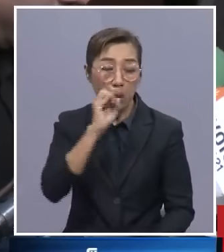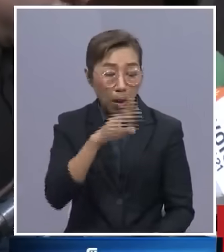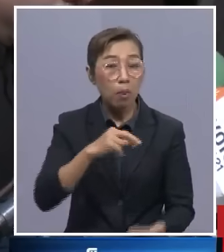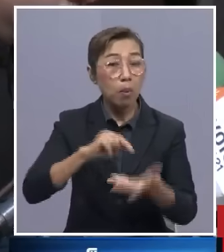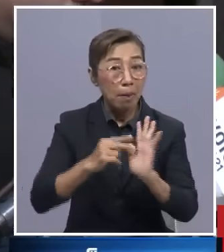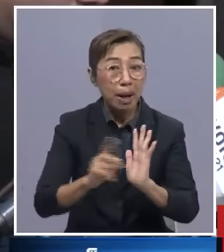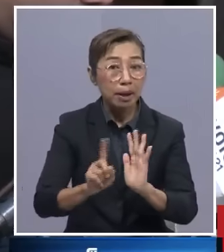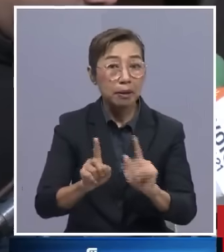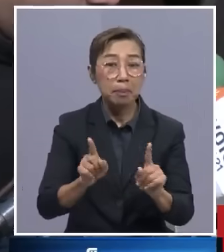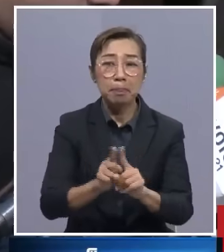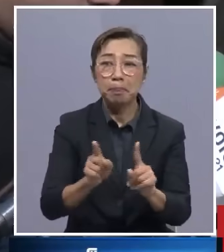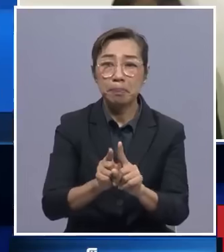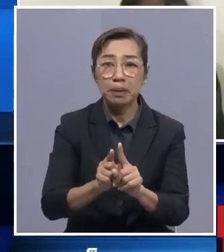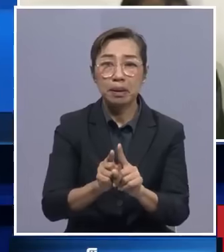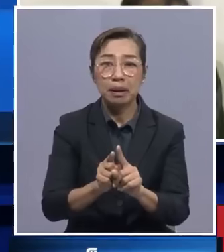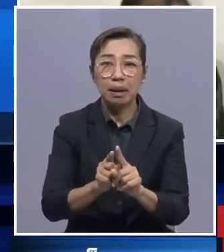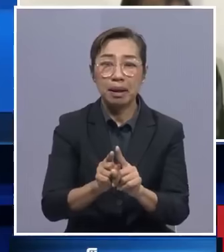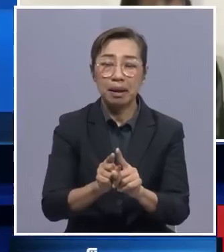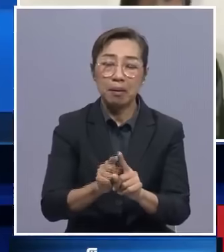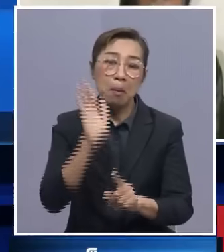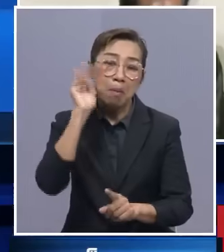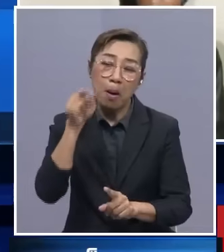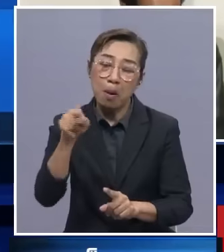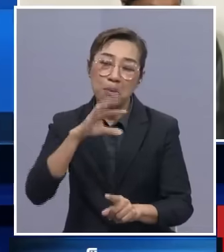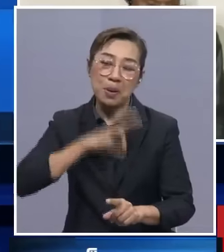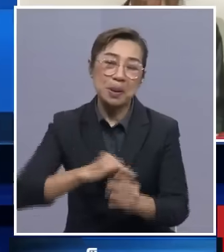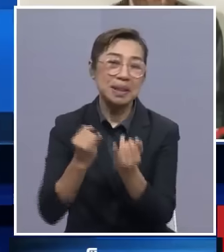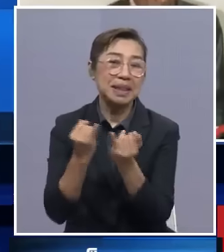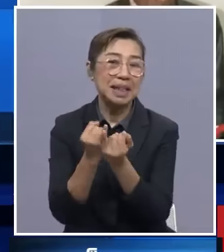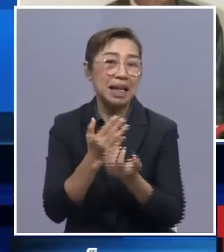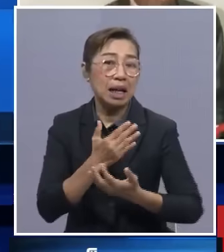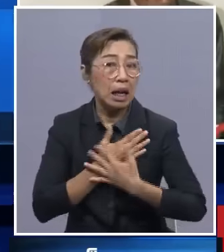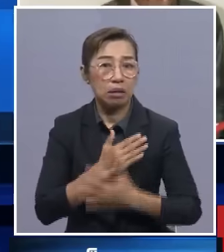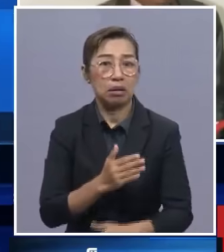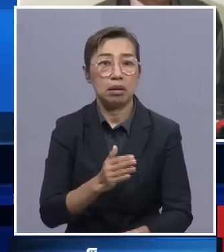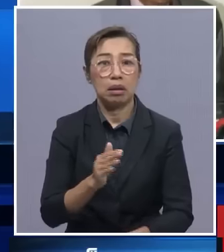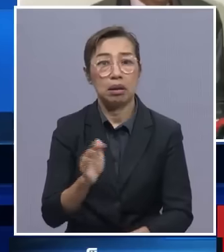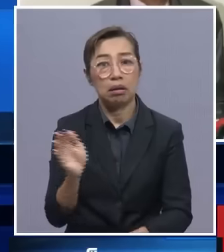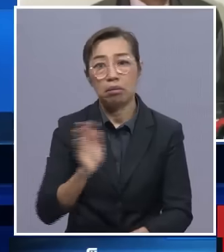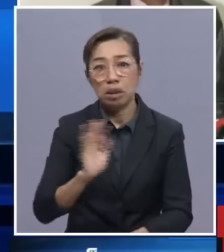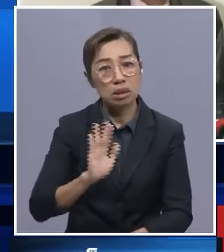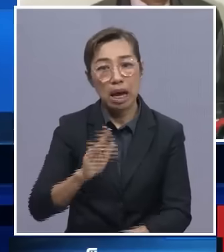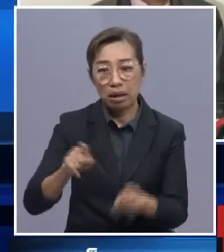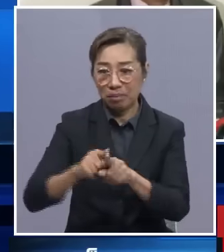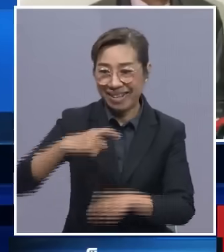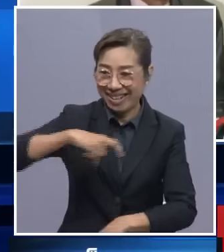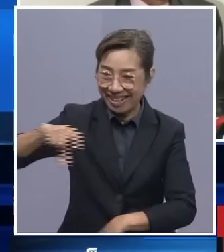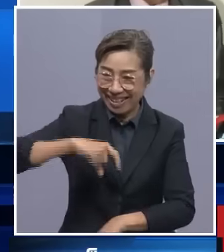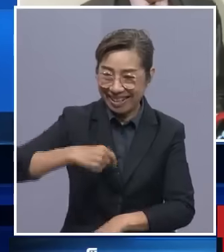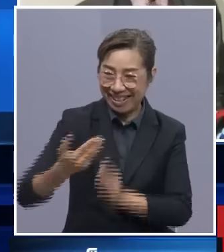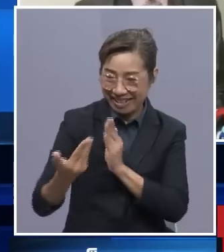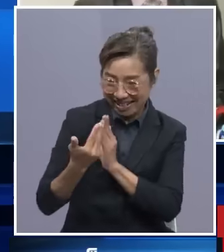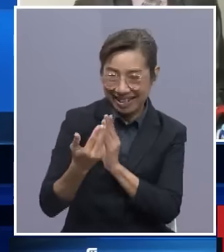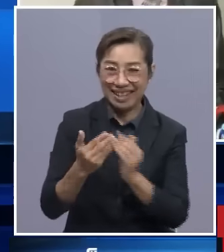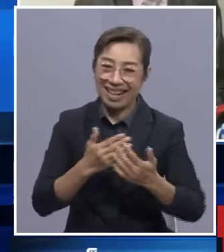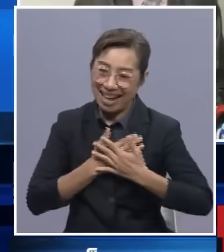มีเอ่อไม่ได้เป็นเรื่องการแสดงถึงความสัมพันธ์นะครับในส่วนตัวแบบที่ในลักษณะที่คุณ